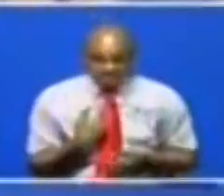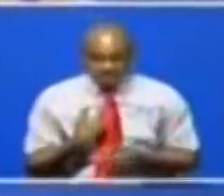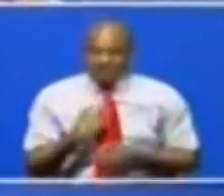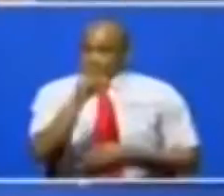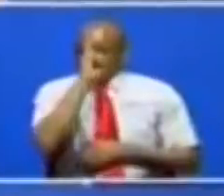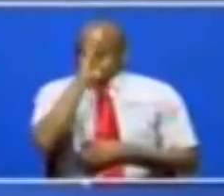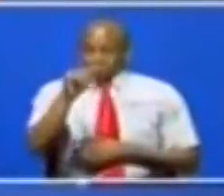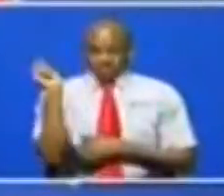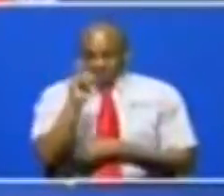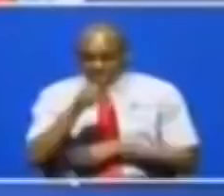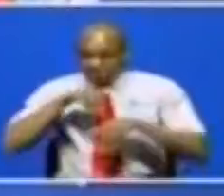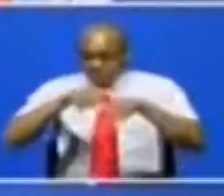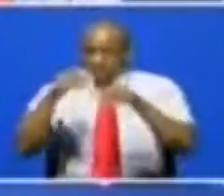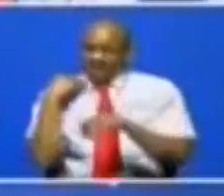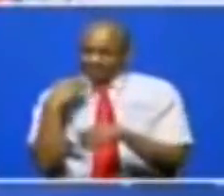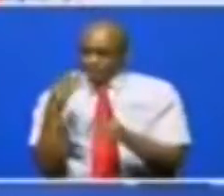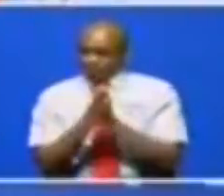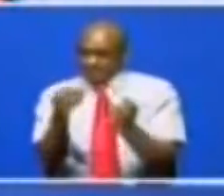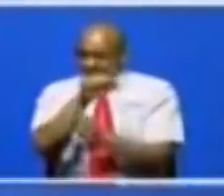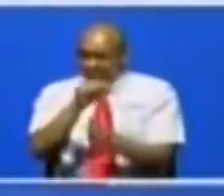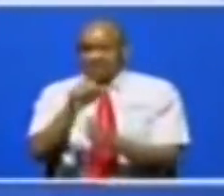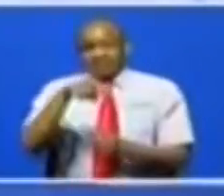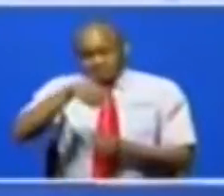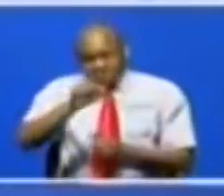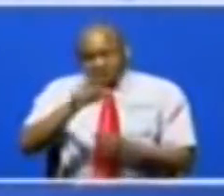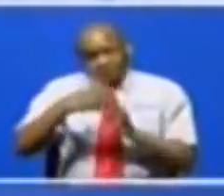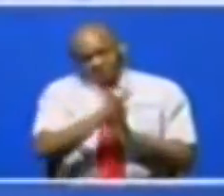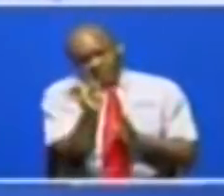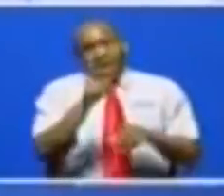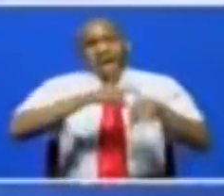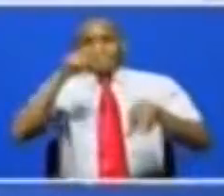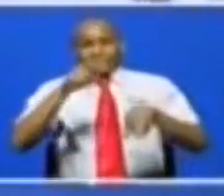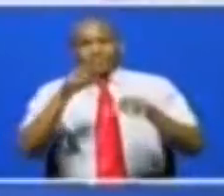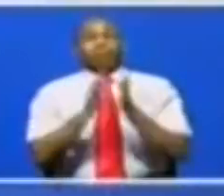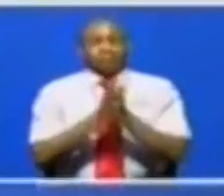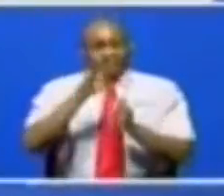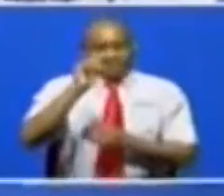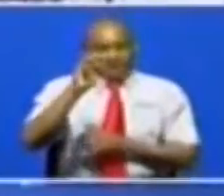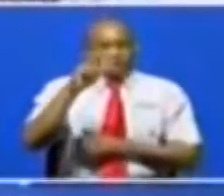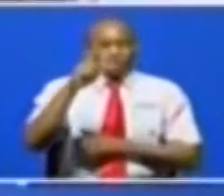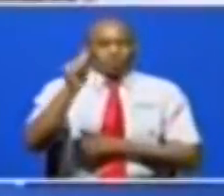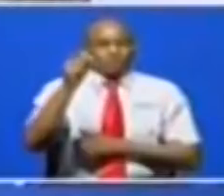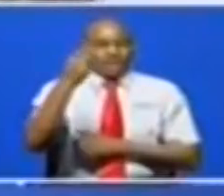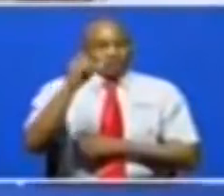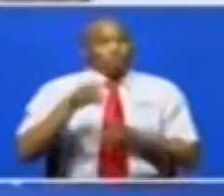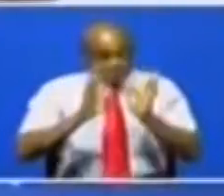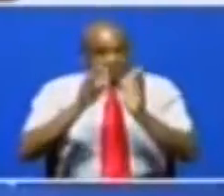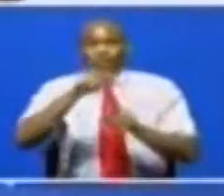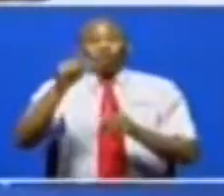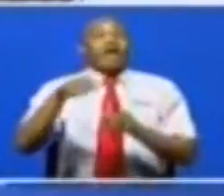from Nairobi were trading some criminals who had actually branched off Embu Magutano Road, headed towards